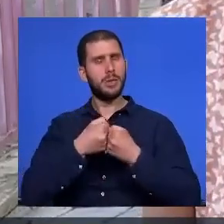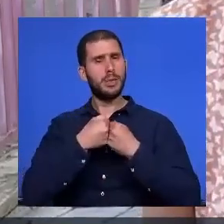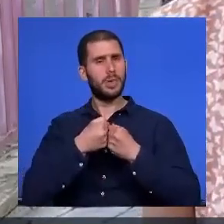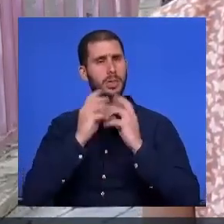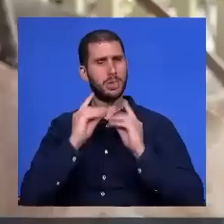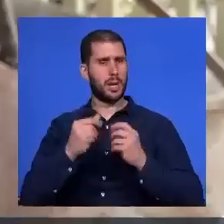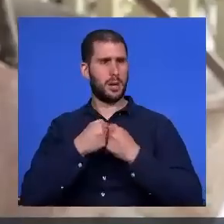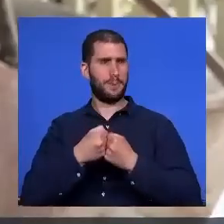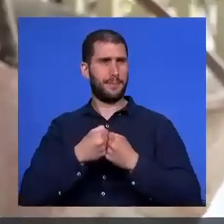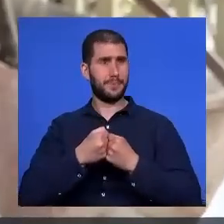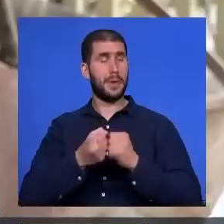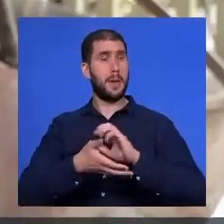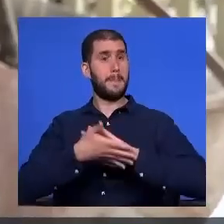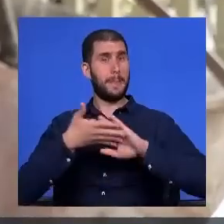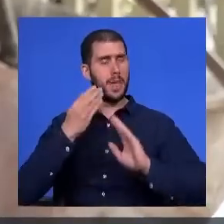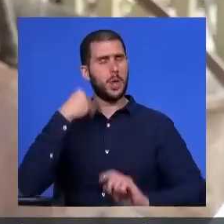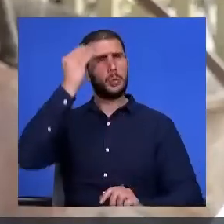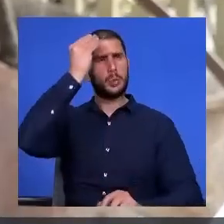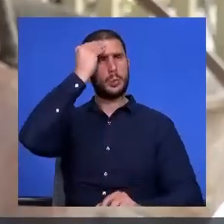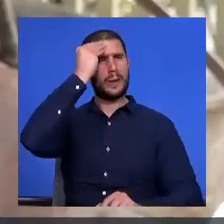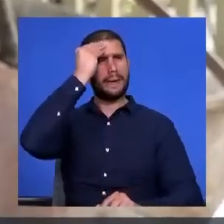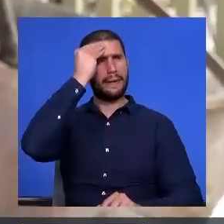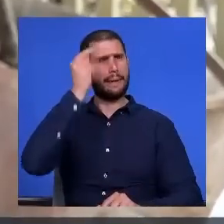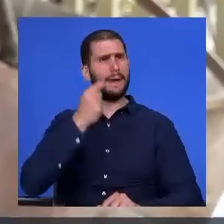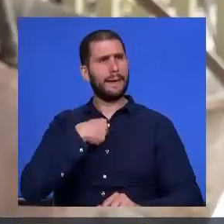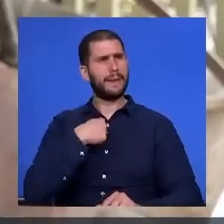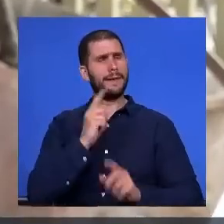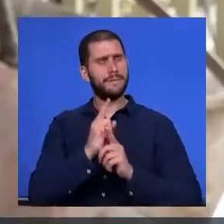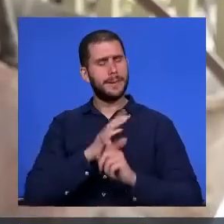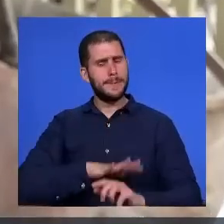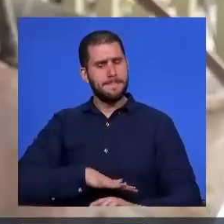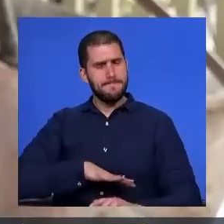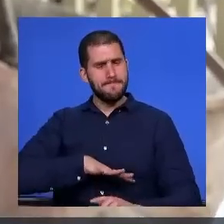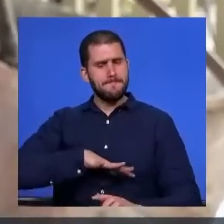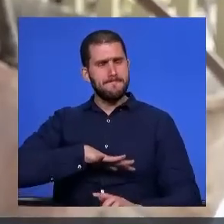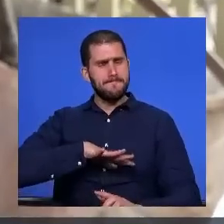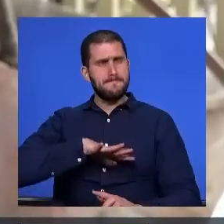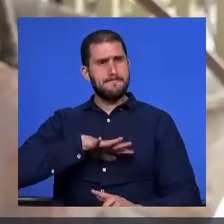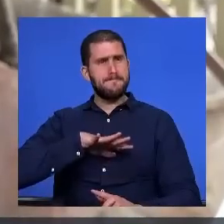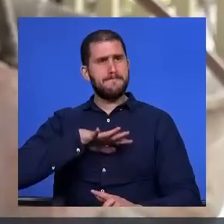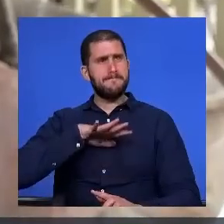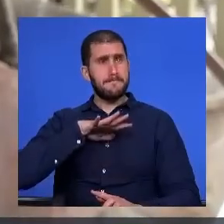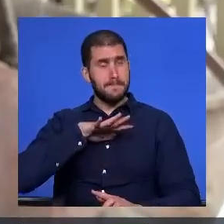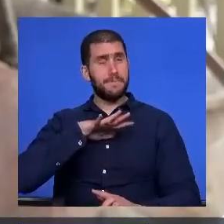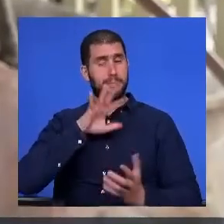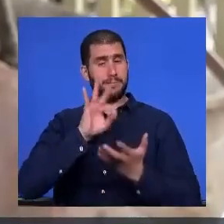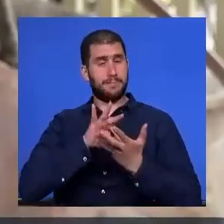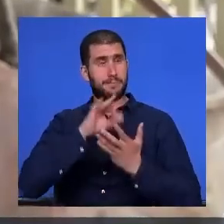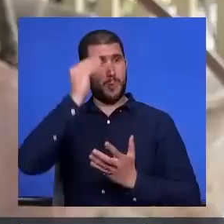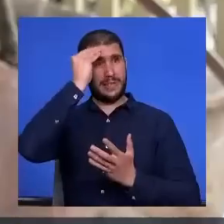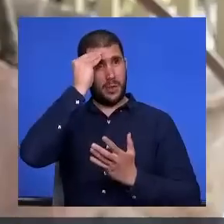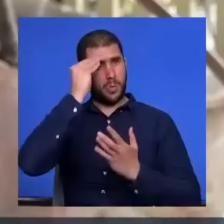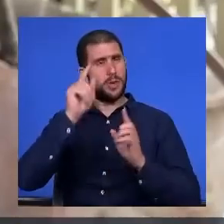איתו. בהתחלה אני זוכרת שכאילו אני שמרתי מלא בבטן, ואז ביום הזיכרון היה מין כזה